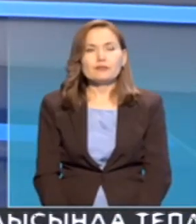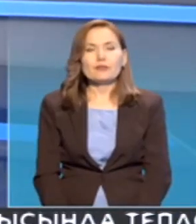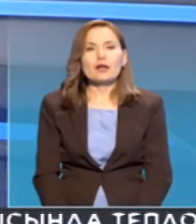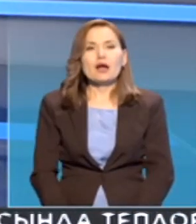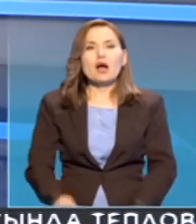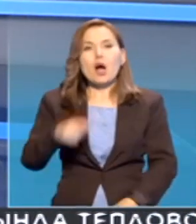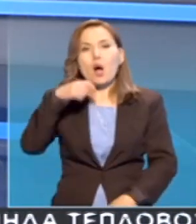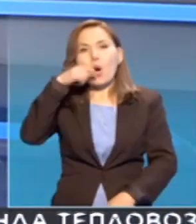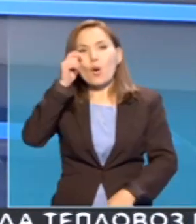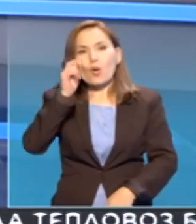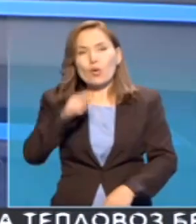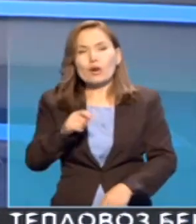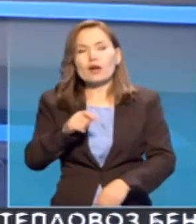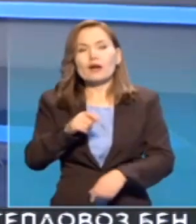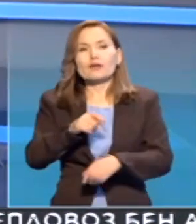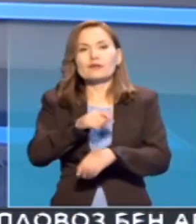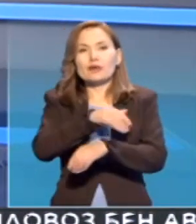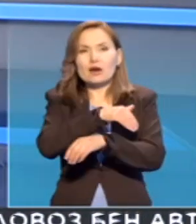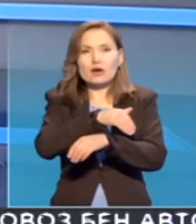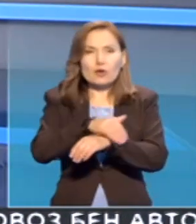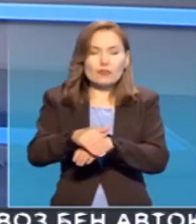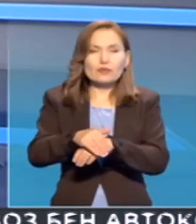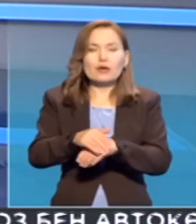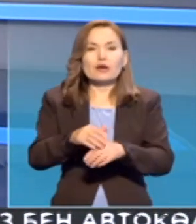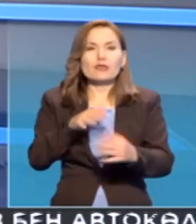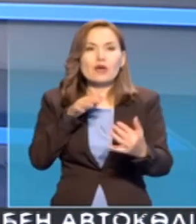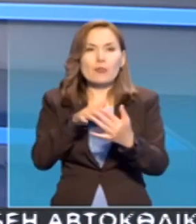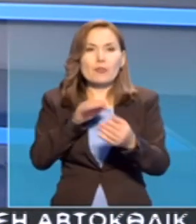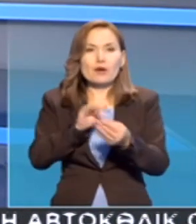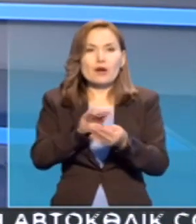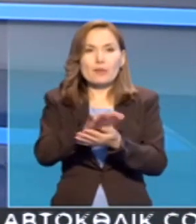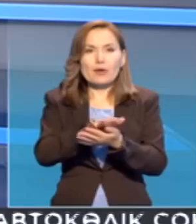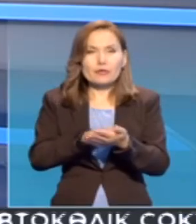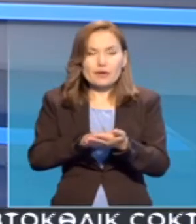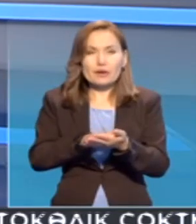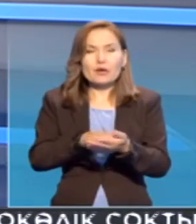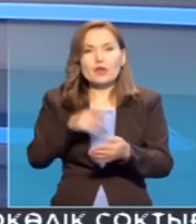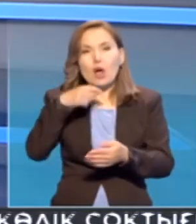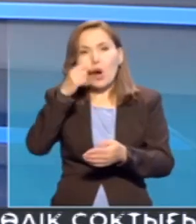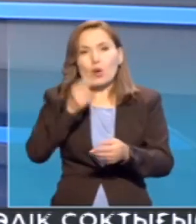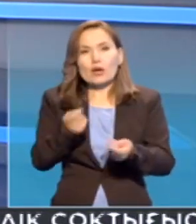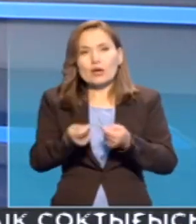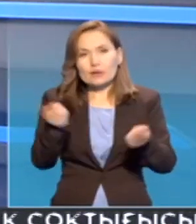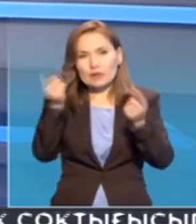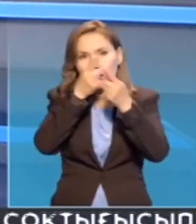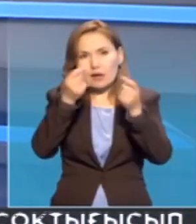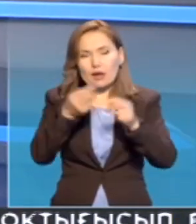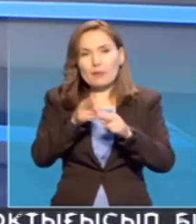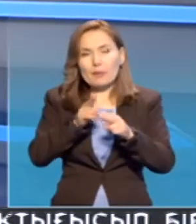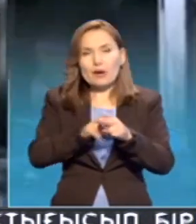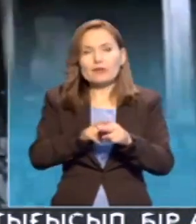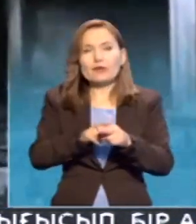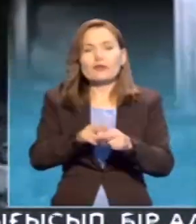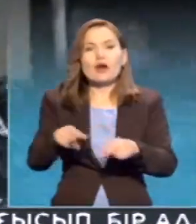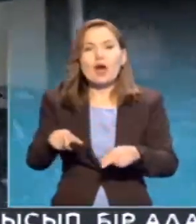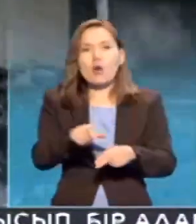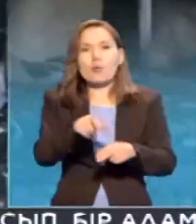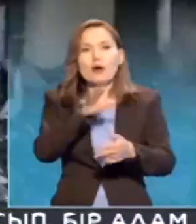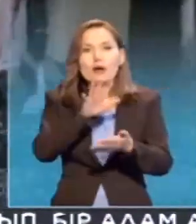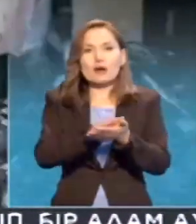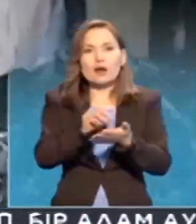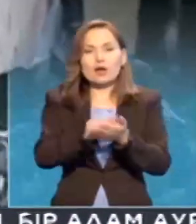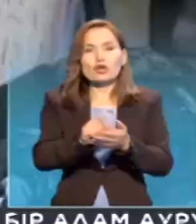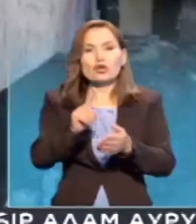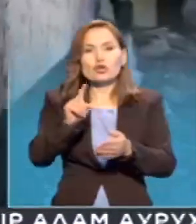Северодонецк көшелерінде қиян кескі шайқас жүріп жатыр. Мұны Луганск облысының басшысы Сергей Гайдай мәлімдеді. Мұндағы маңызды инфрақұрылымның